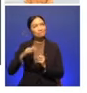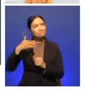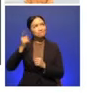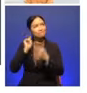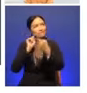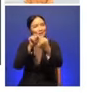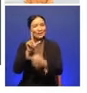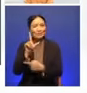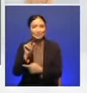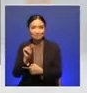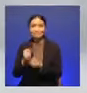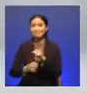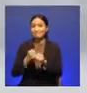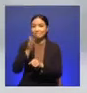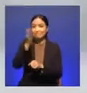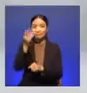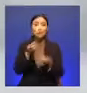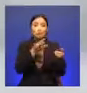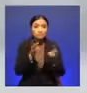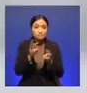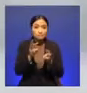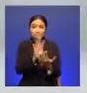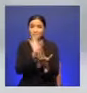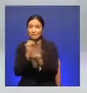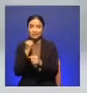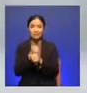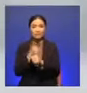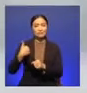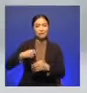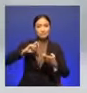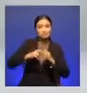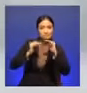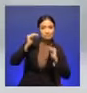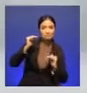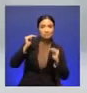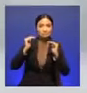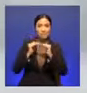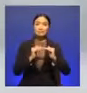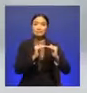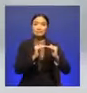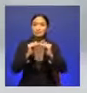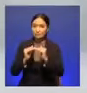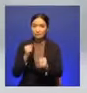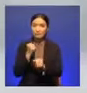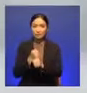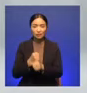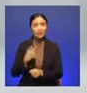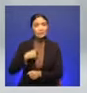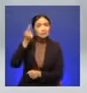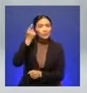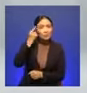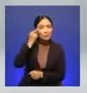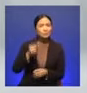านะคะที่พูดถึงทางเลือกสำหรับการลดความเหลื่อมล้ำต่างๆที่จะเกิดขึ้นเราน่าจะหาไป